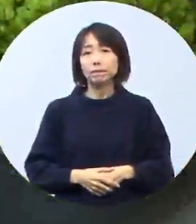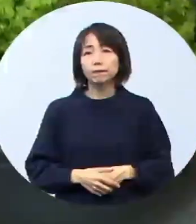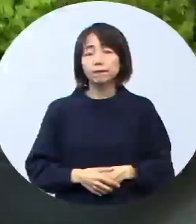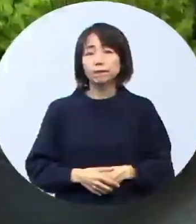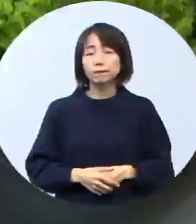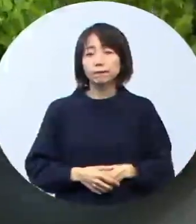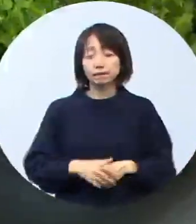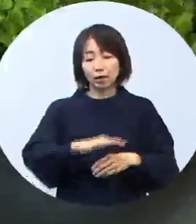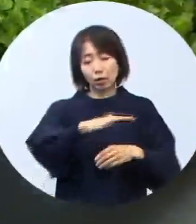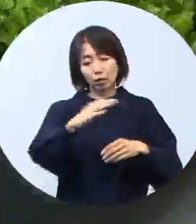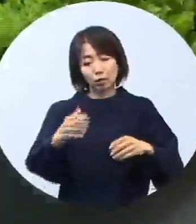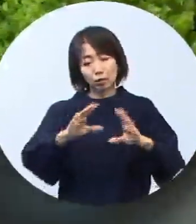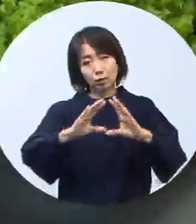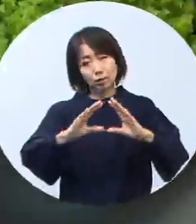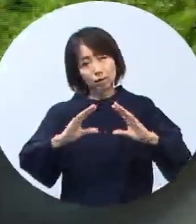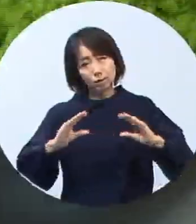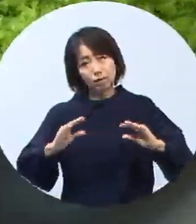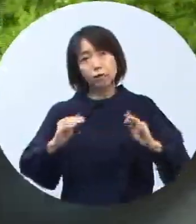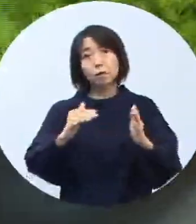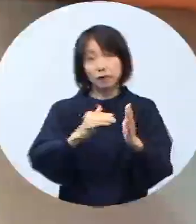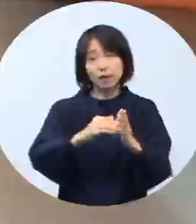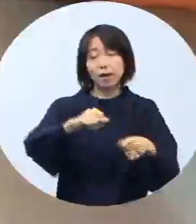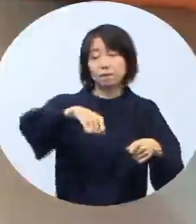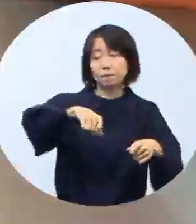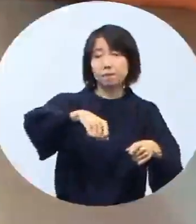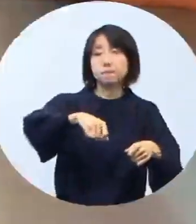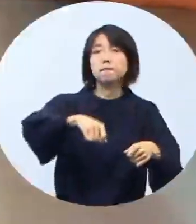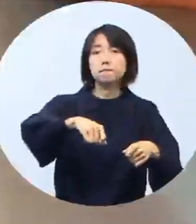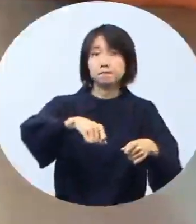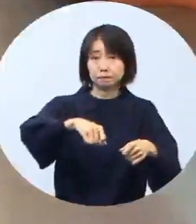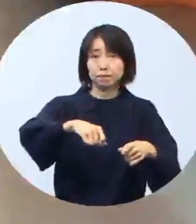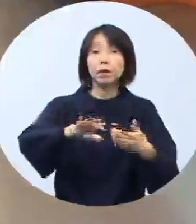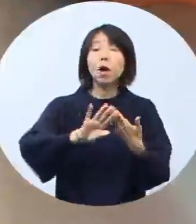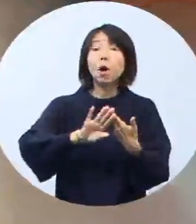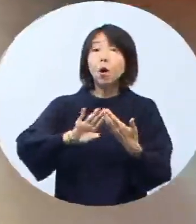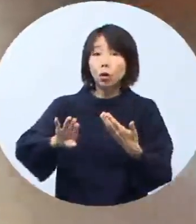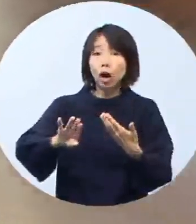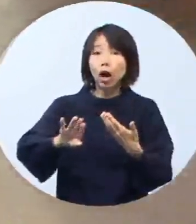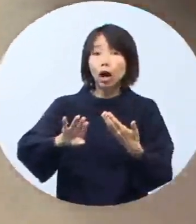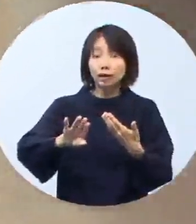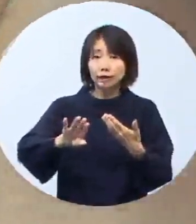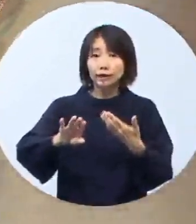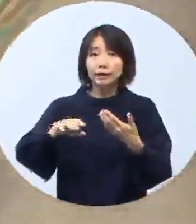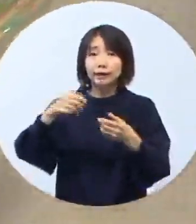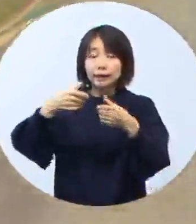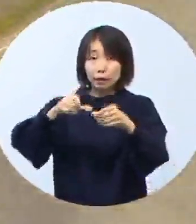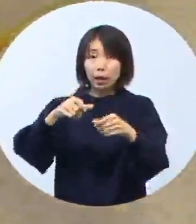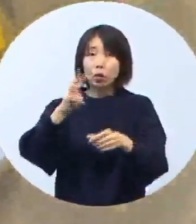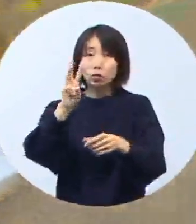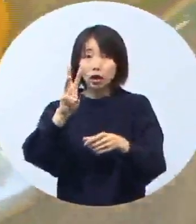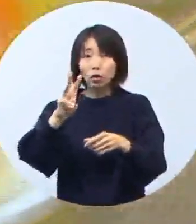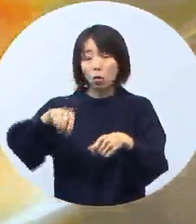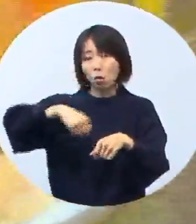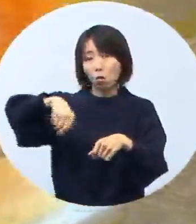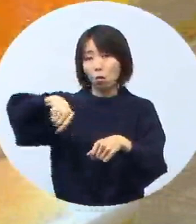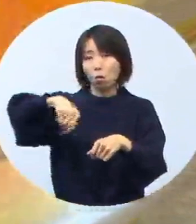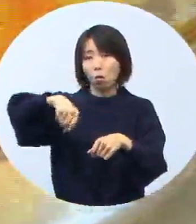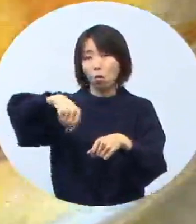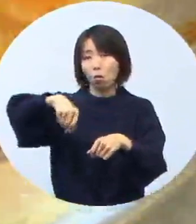しっとりとするまで炒めてください。 生地には卵3個使います。